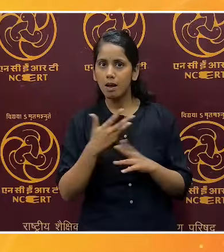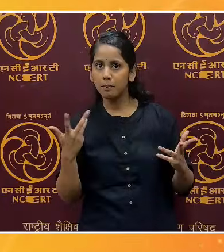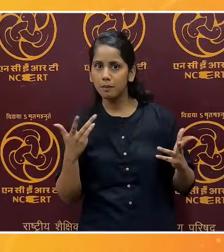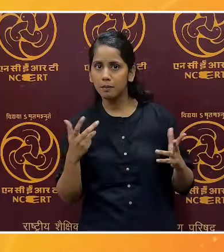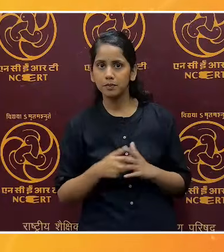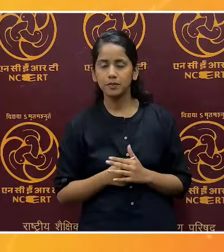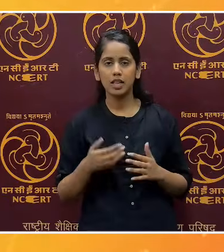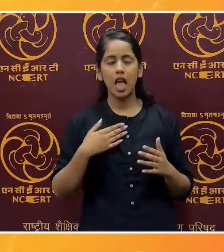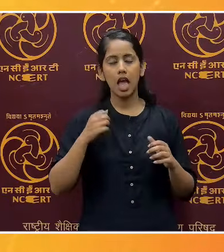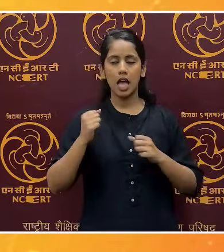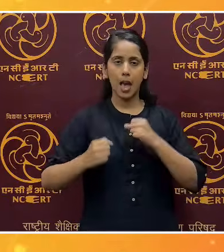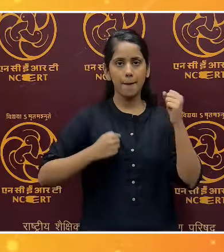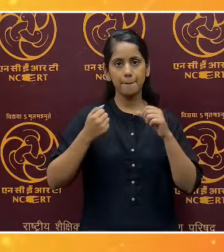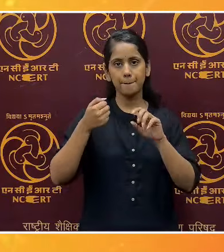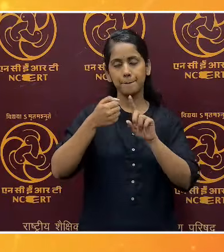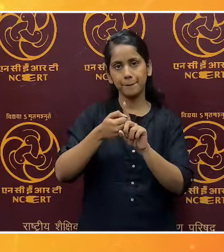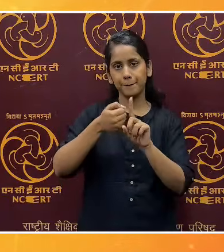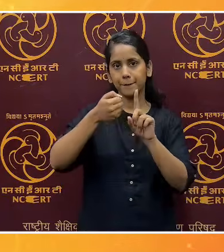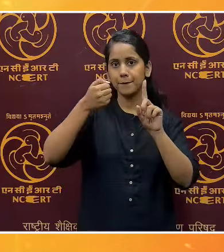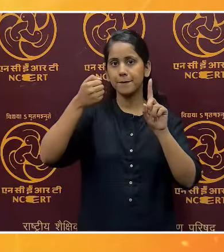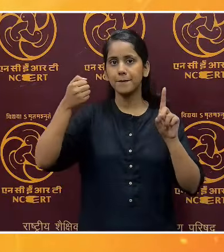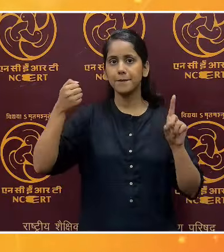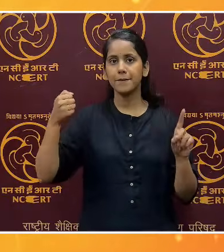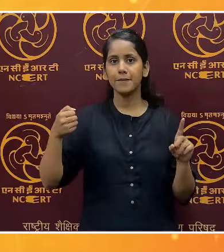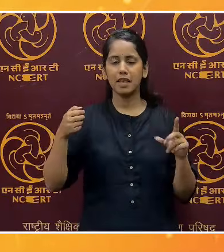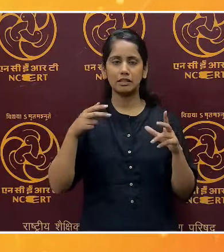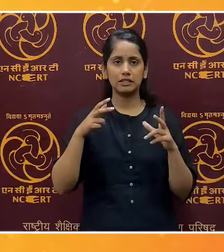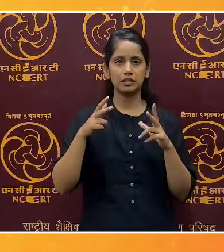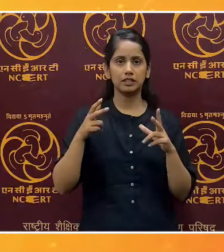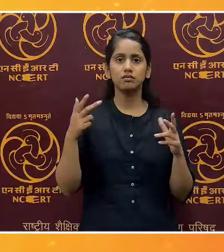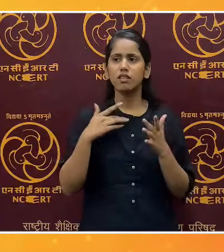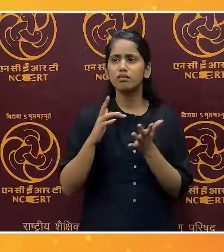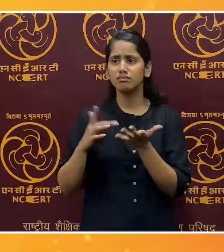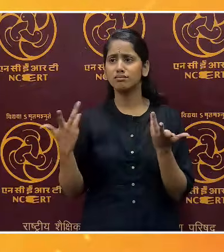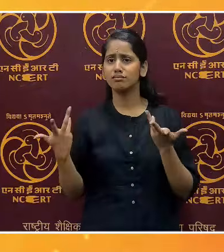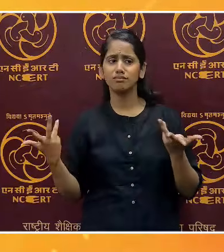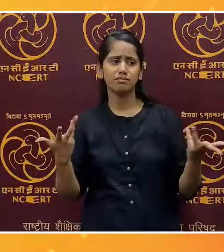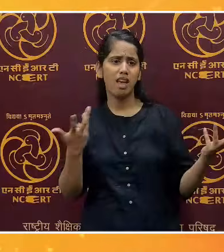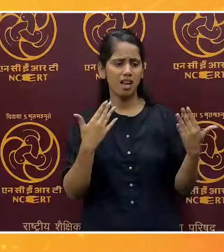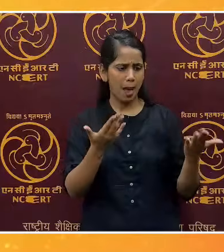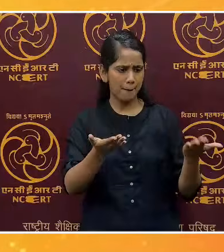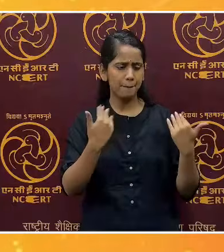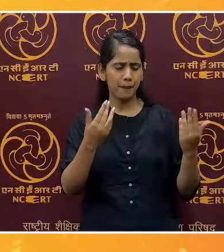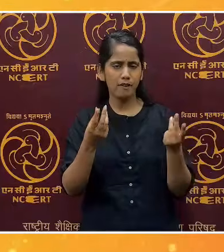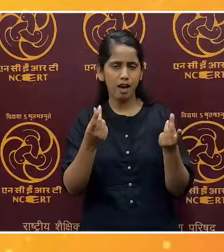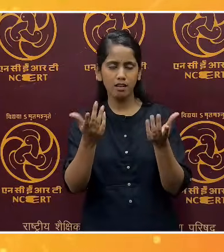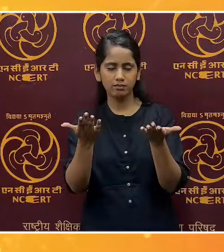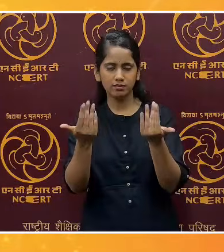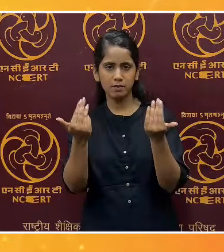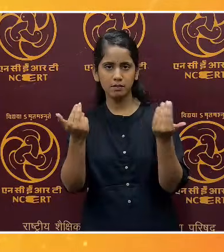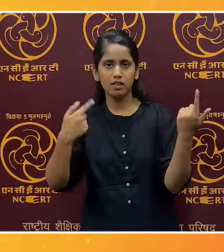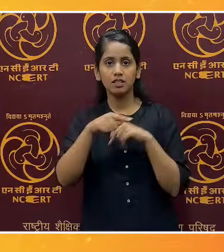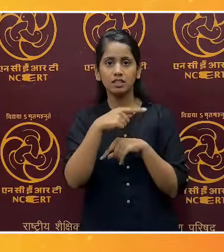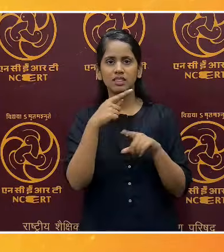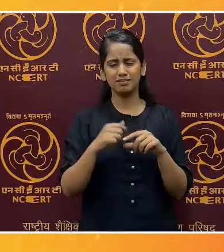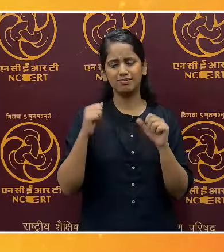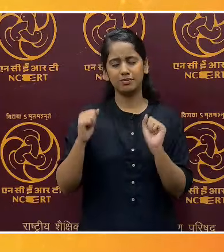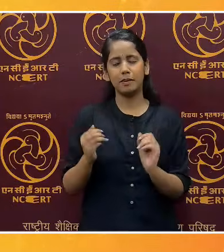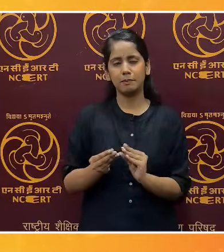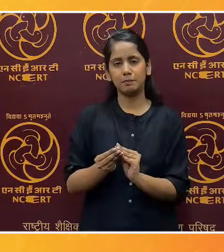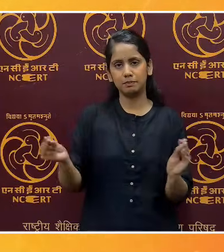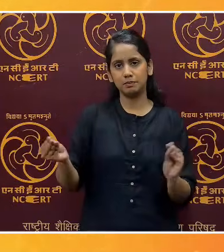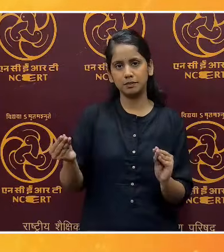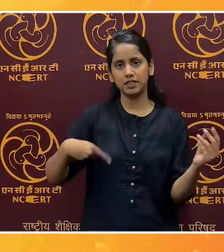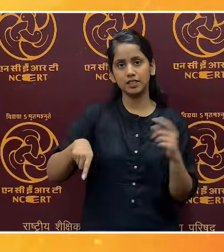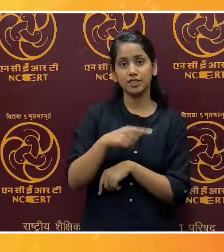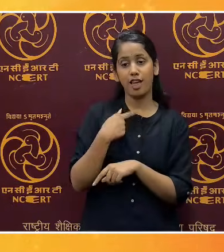नया कैमरा चाचा लाए, दरवाजे से ही चिल्लाए। कहाँ गया? जल्दी आ छोटू। अरे बैठ यहाँ,